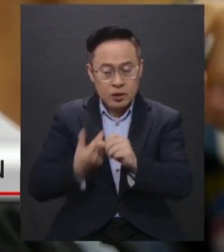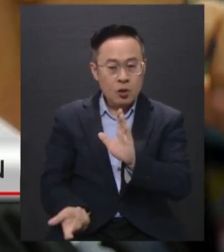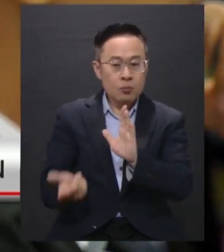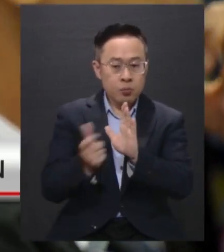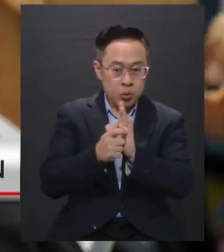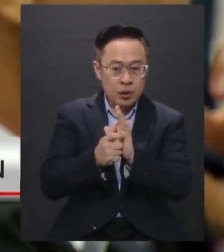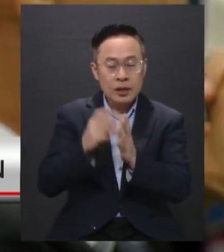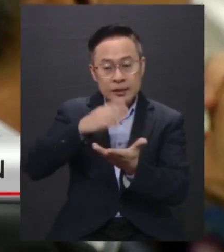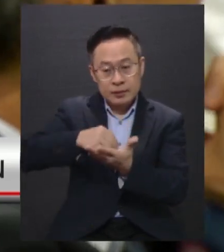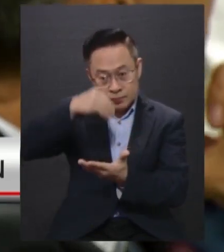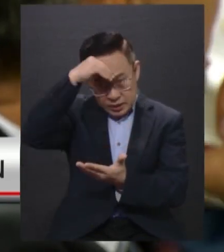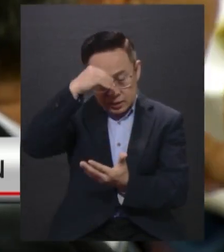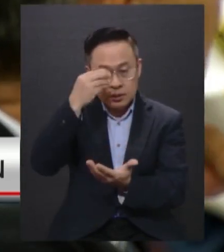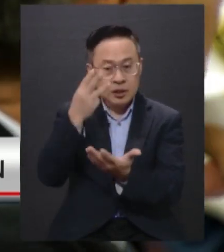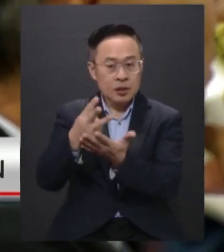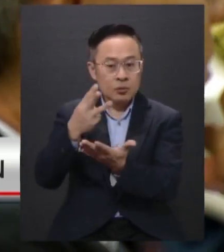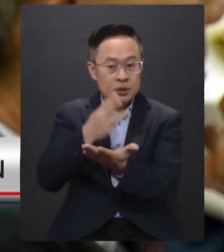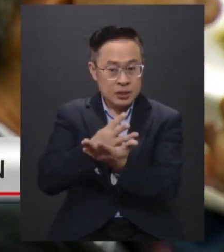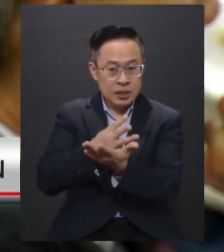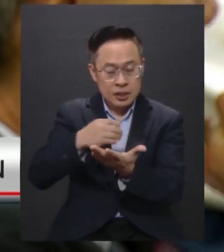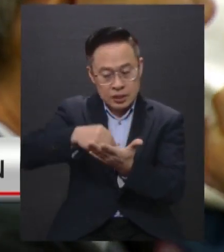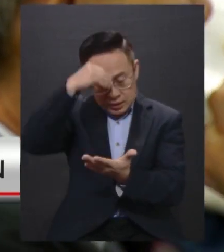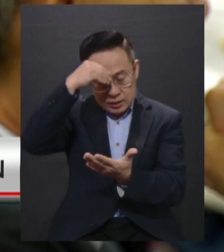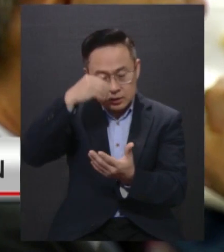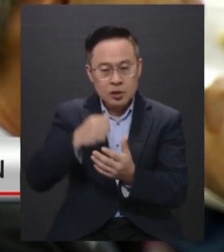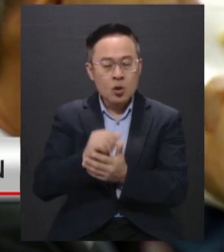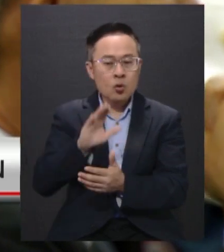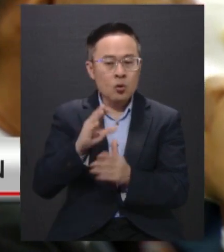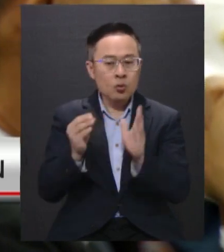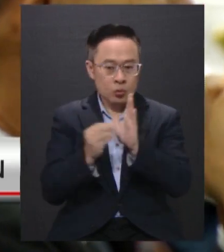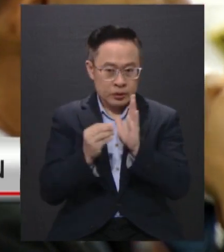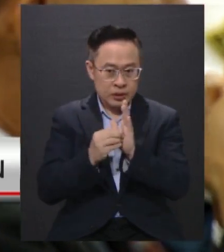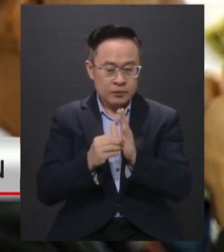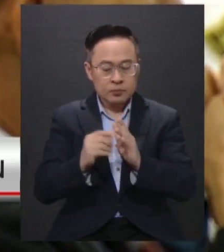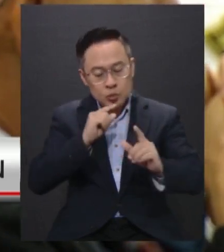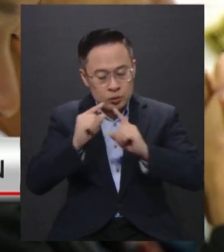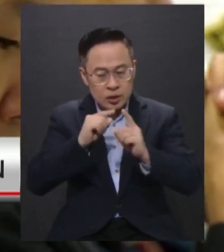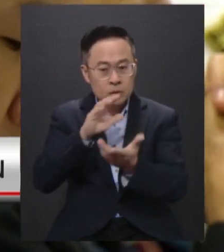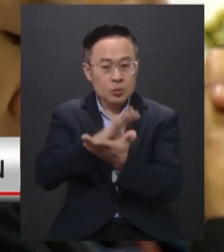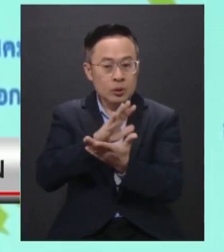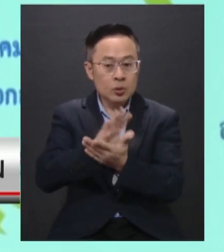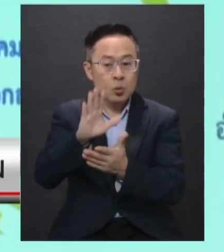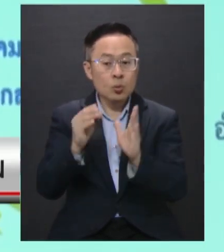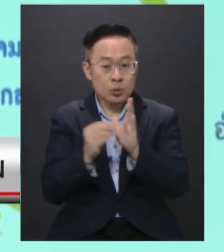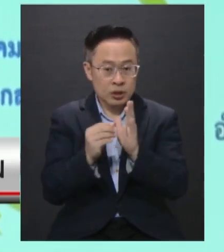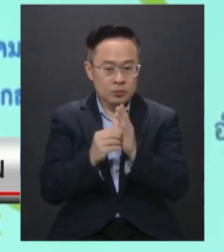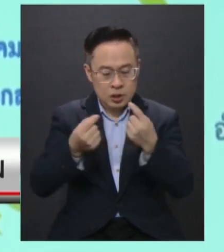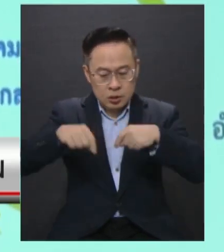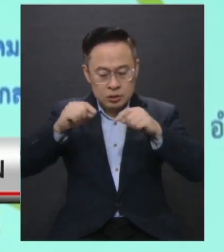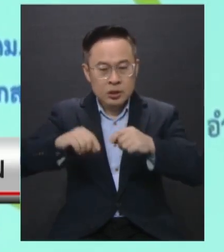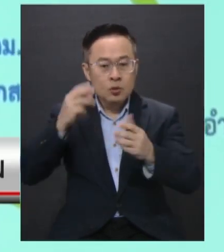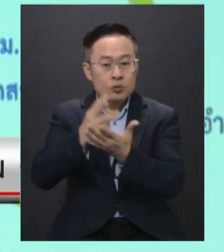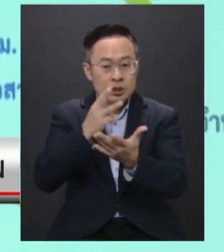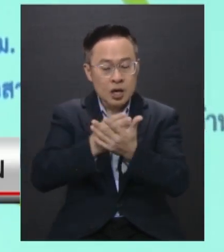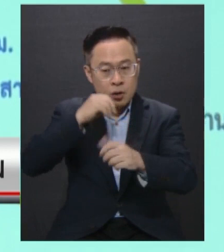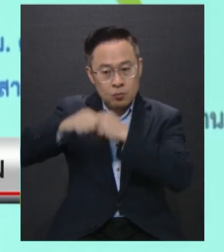เรียนการสอนในโรงเรียนซึ่งจะมีการเซ็นสัญญาอย่างเป็นทางการกับกรุงเทพมหานครในวันที่29มกราคมนี้โด